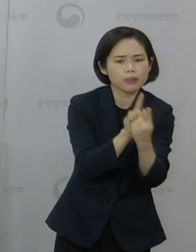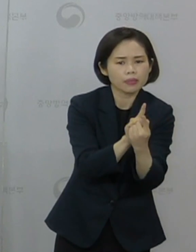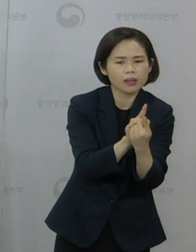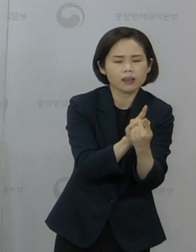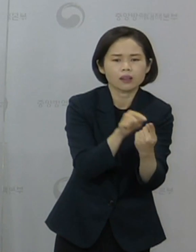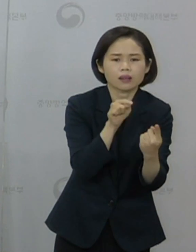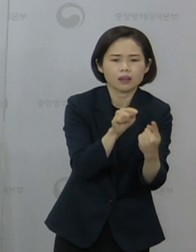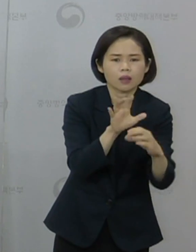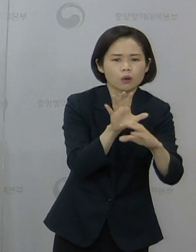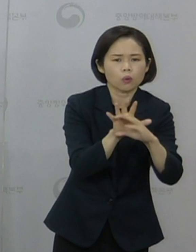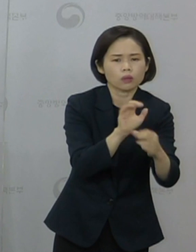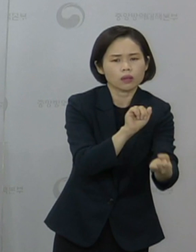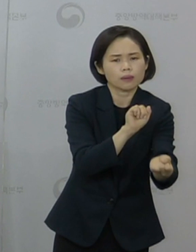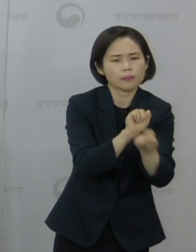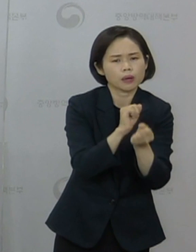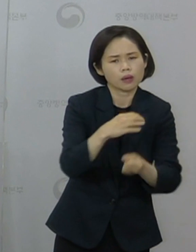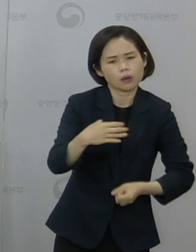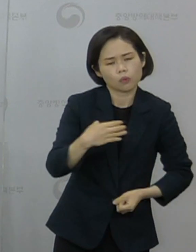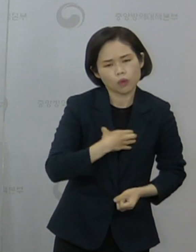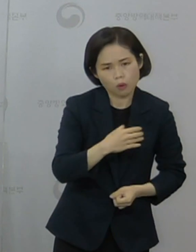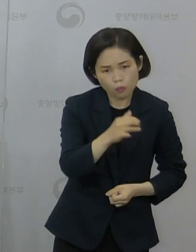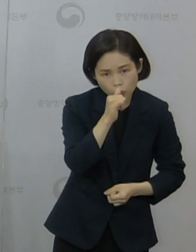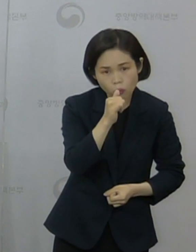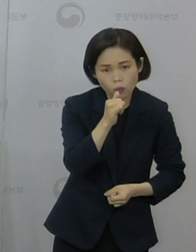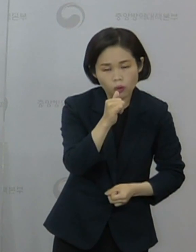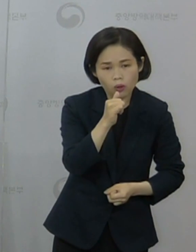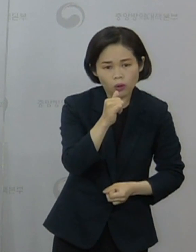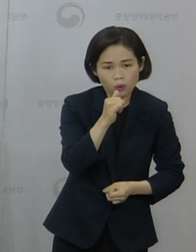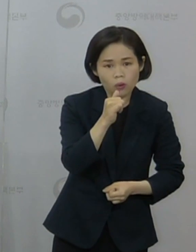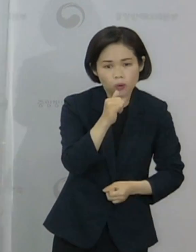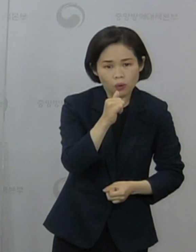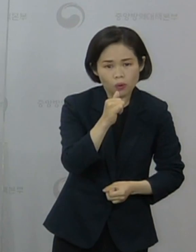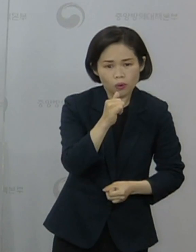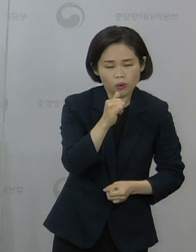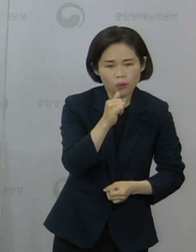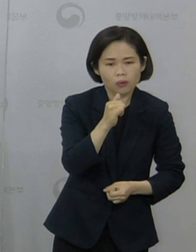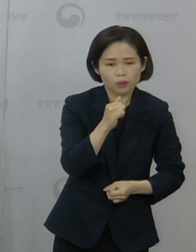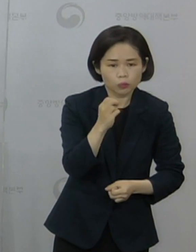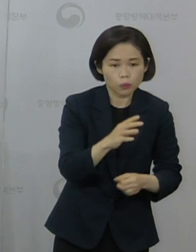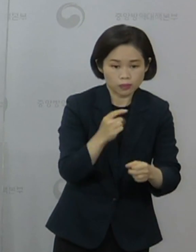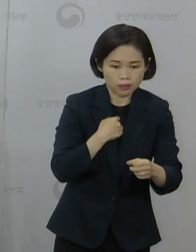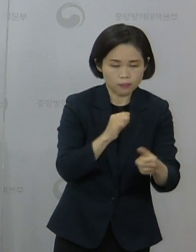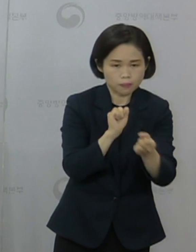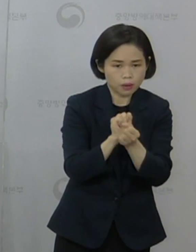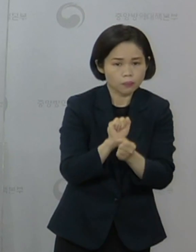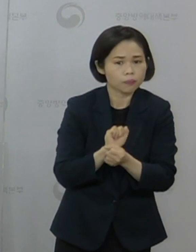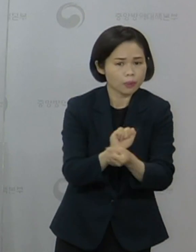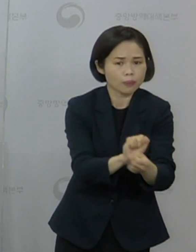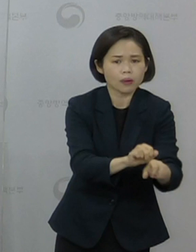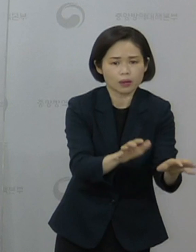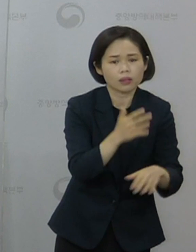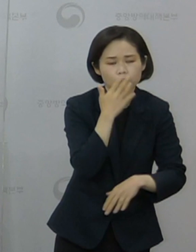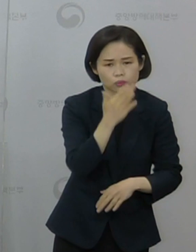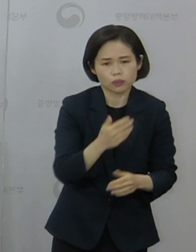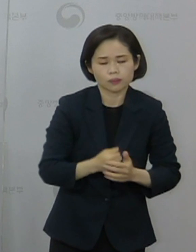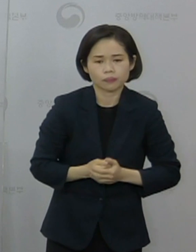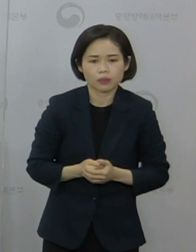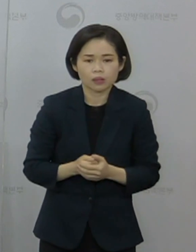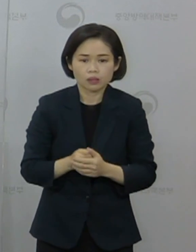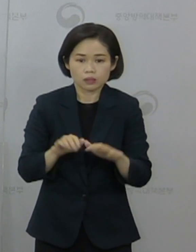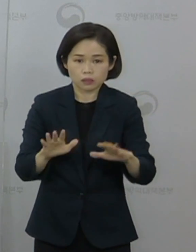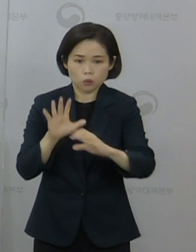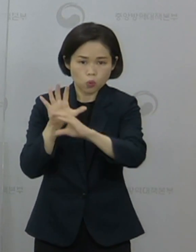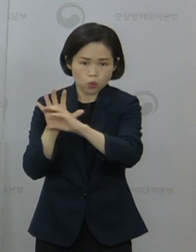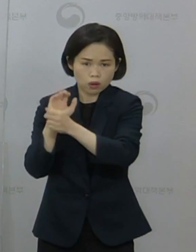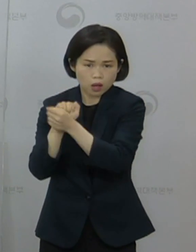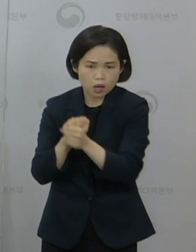감염 전파를 일으킬 수 있고 또 감염에 노출될 수 있는 위험성이 있습니다 코로나 1구 유행이지만 꼭 되고